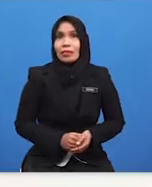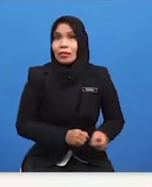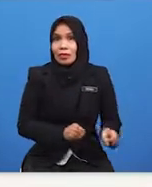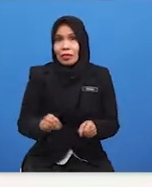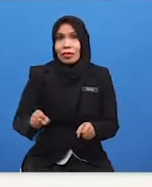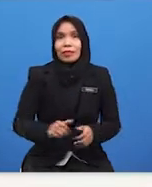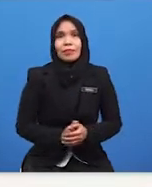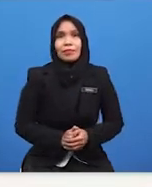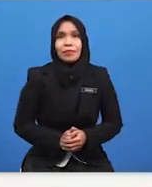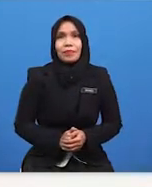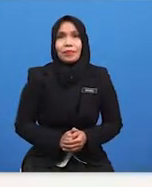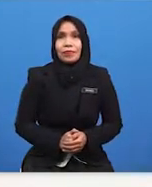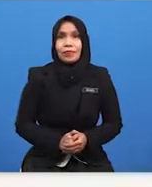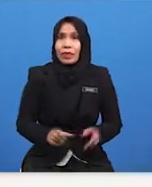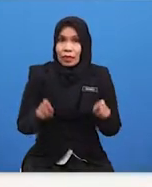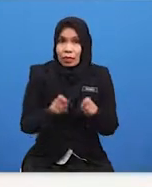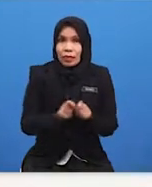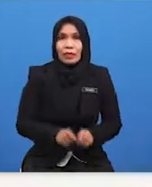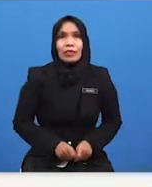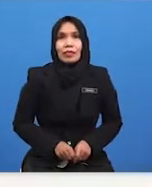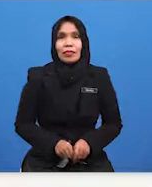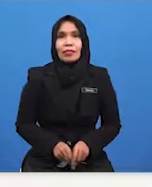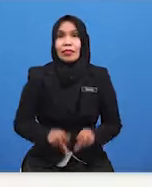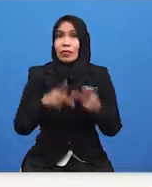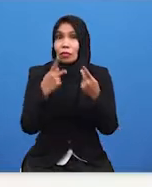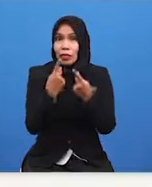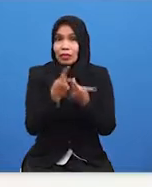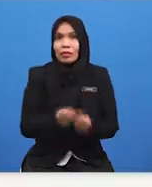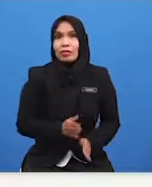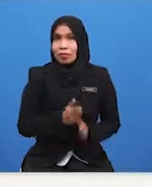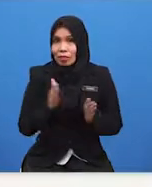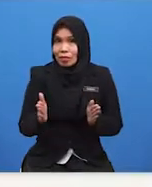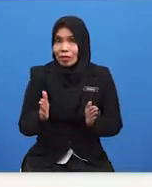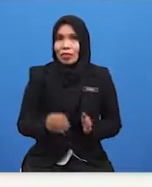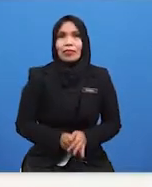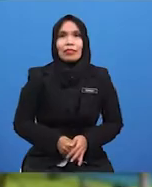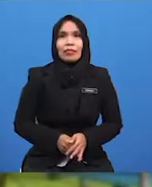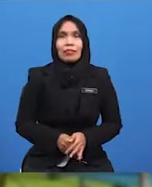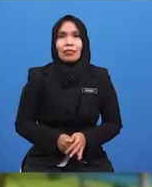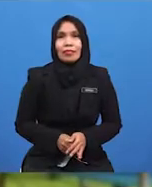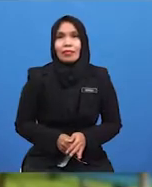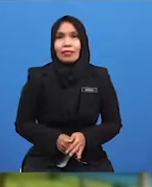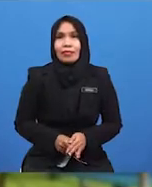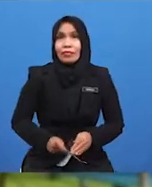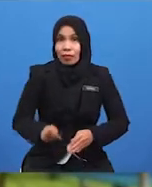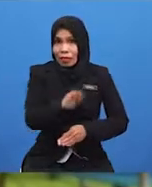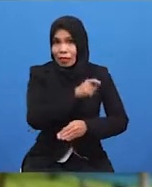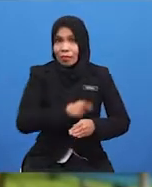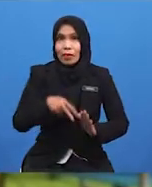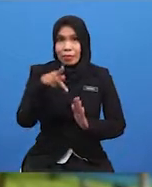keluarga Jiran Taman bermainan dan sebagainya mengikut